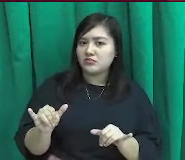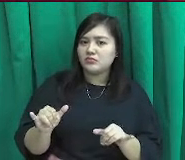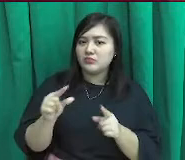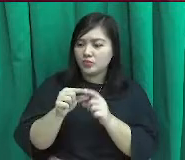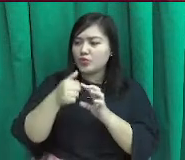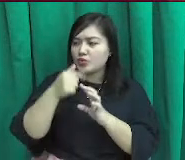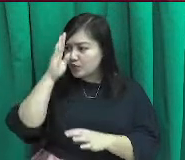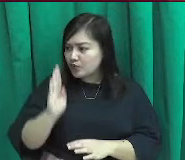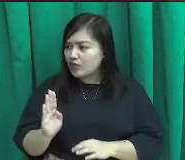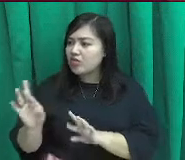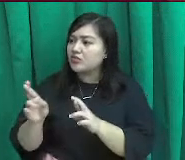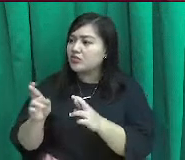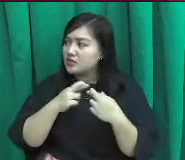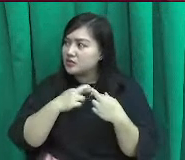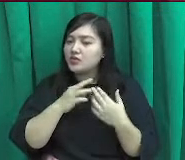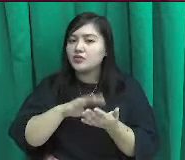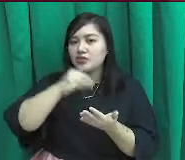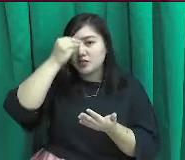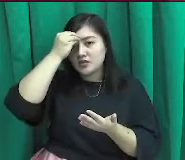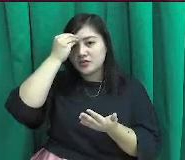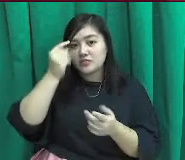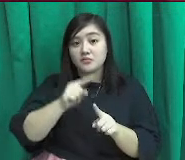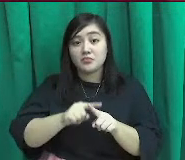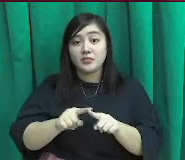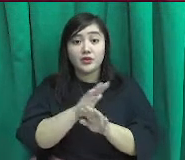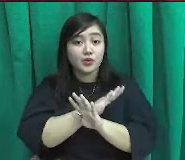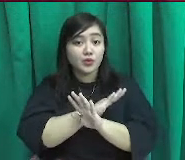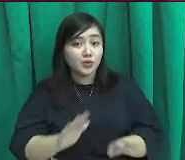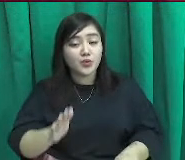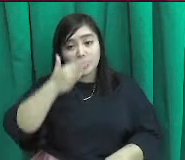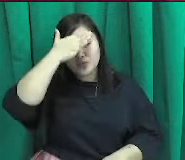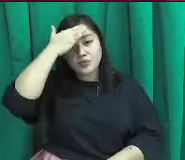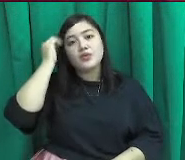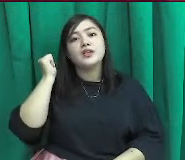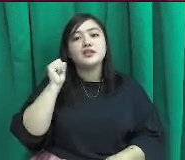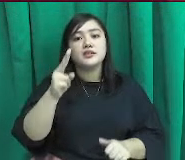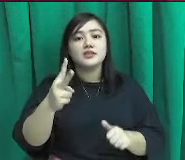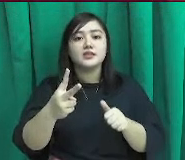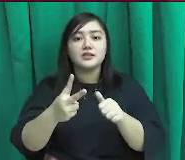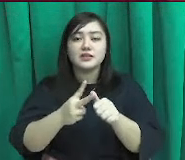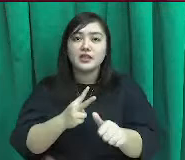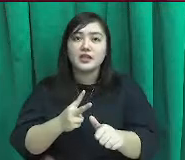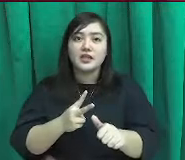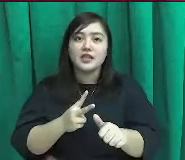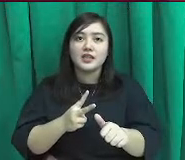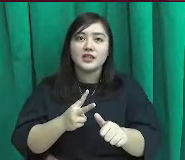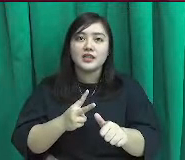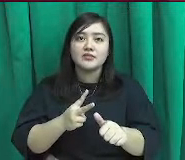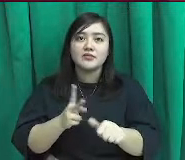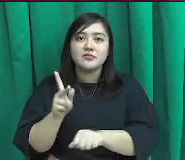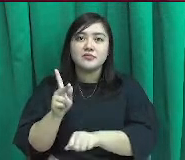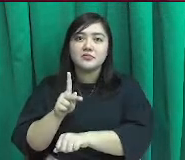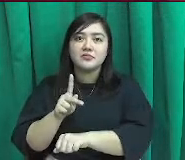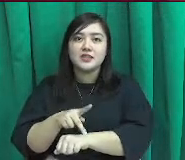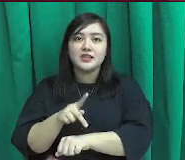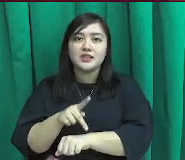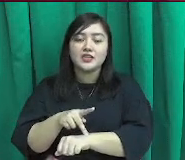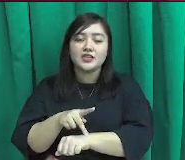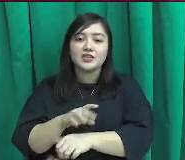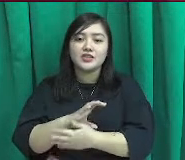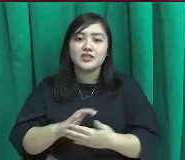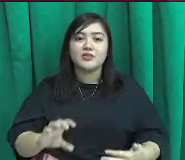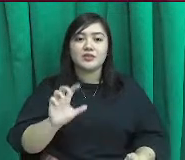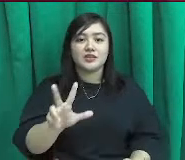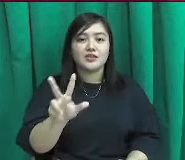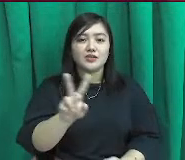solidong salita ng Diyos. Amen. Do not forget 2 Peter chapter 3, verse number 17. Yeah. Anong sabi sa 2 Peter 3, 17? Well, ye